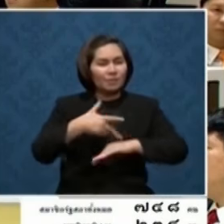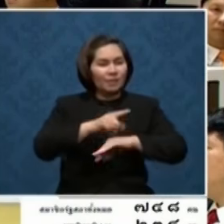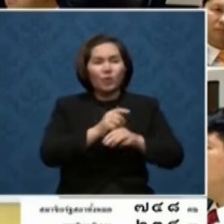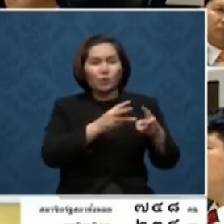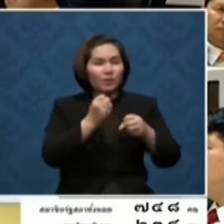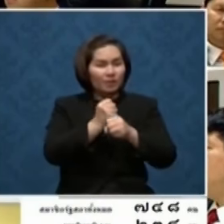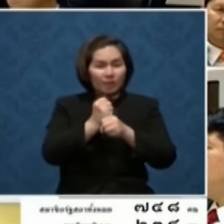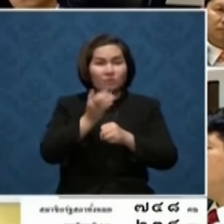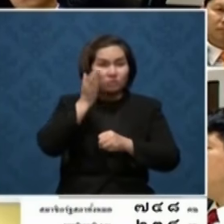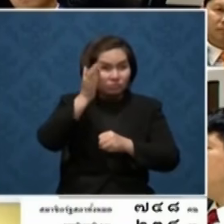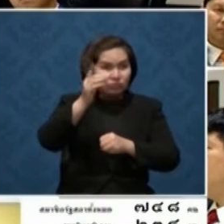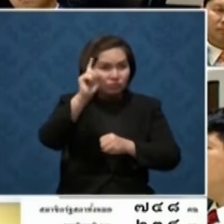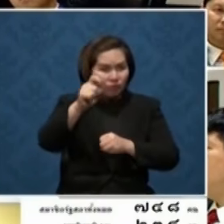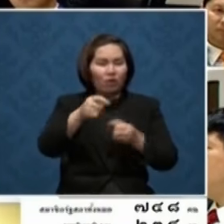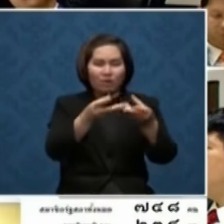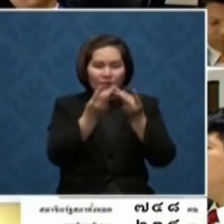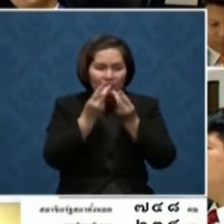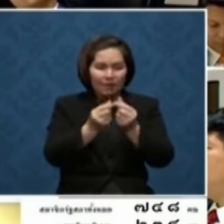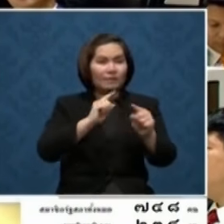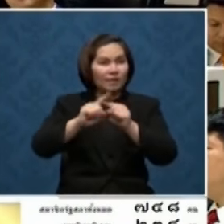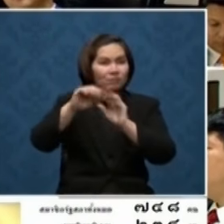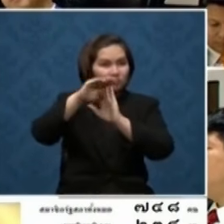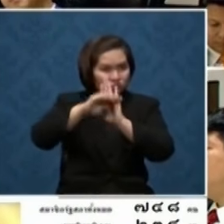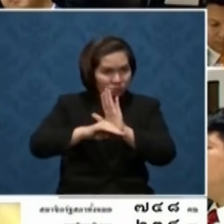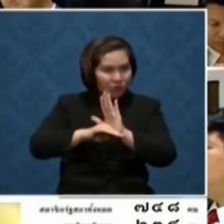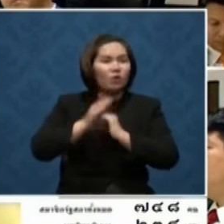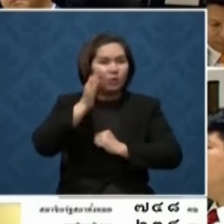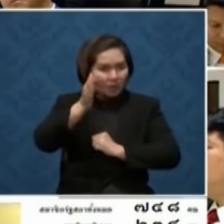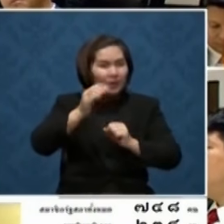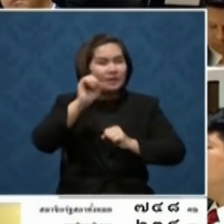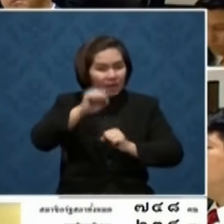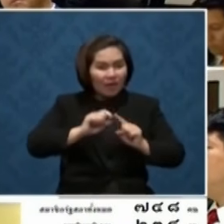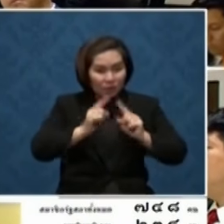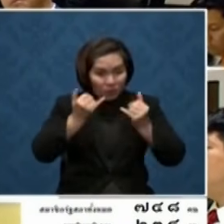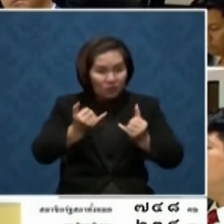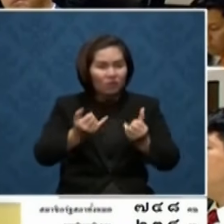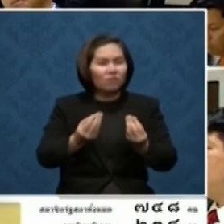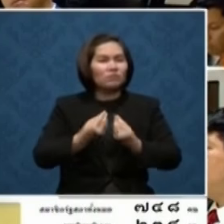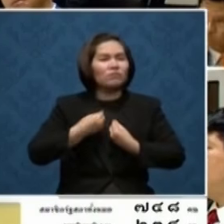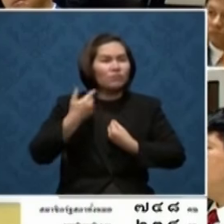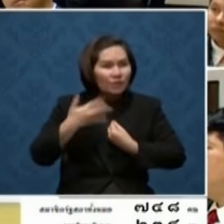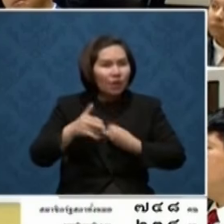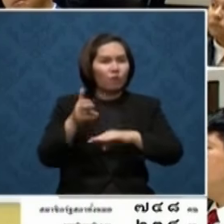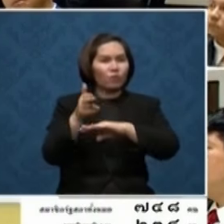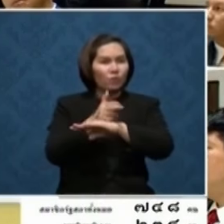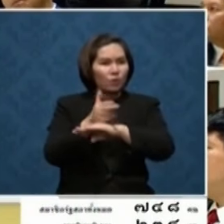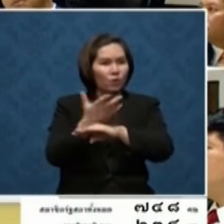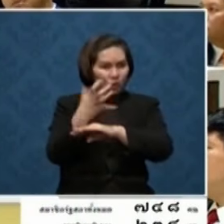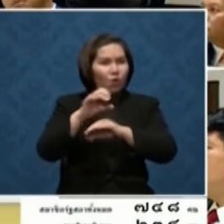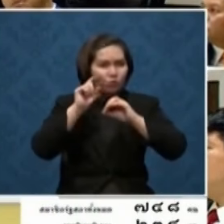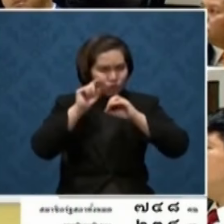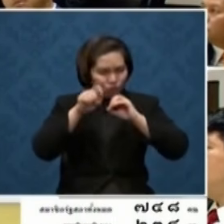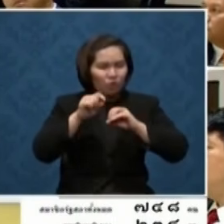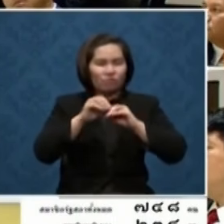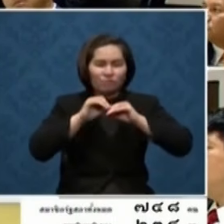สุดหรือเปล่านี่ประเด็นแรกประเด็น2คือการอ้างเอากฎหมายระดับแค่ข้อบังคับการประชุมเนี่ยมาเถียงกันเนี่ย